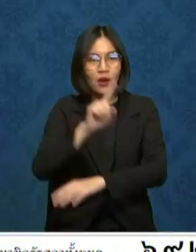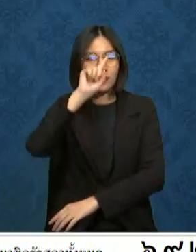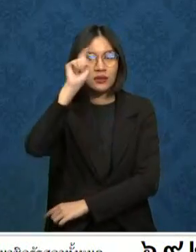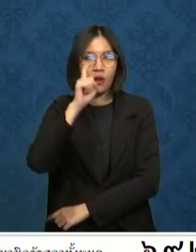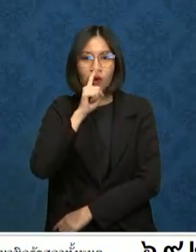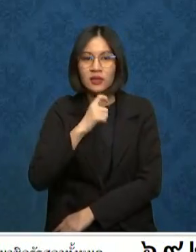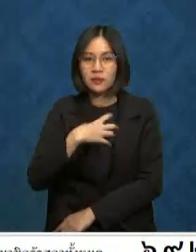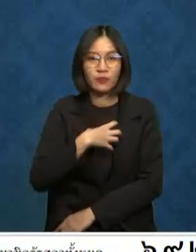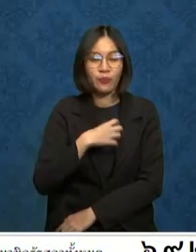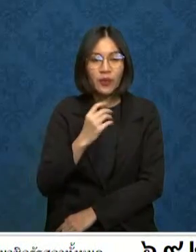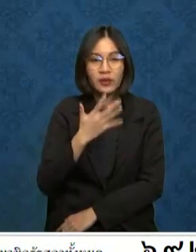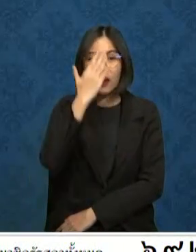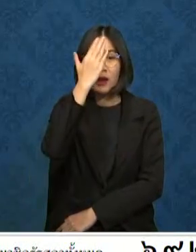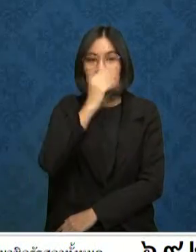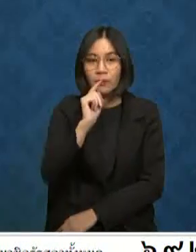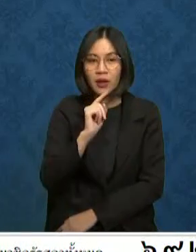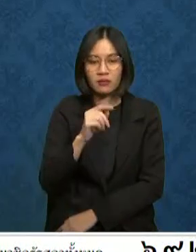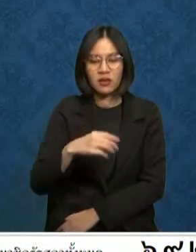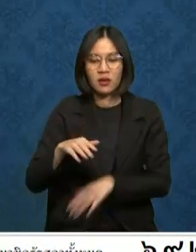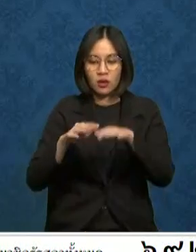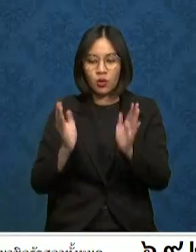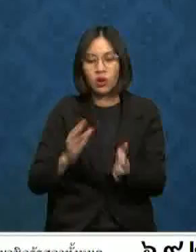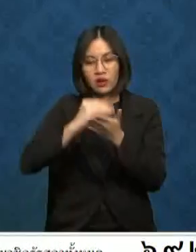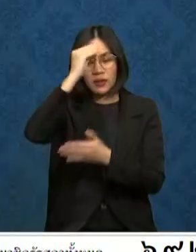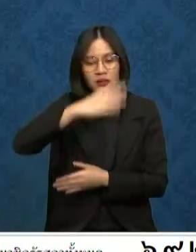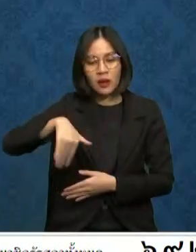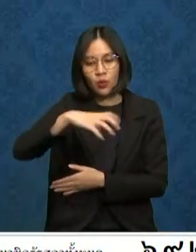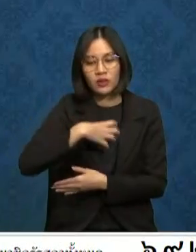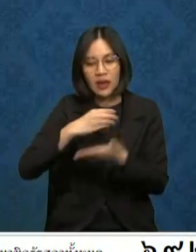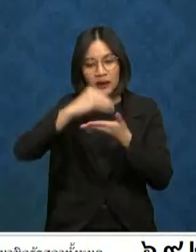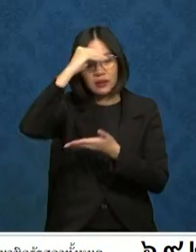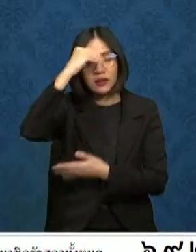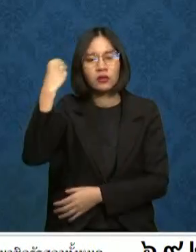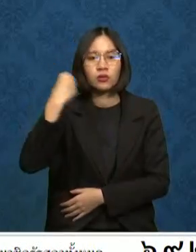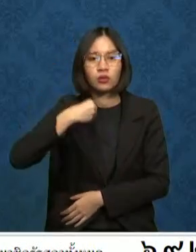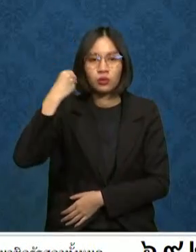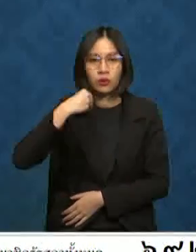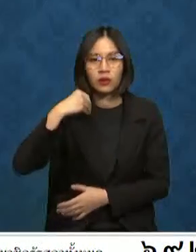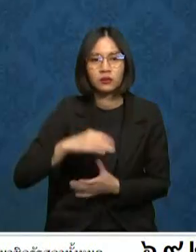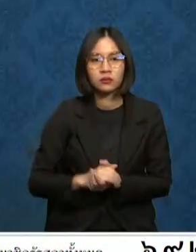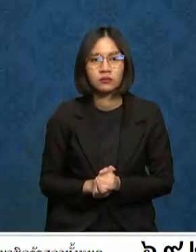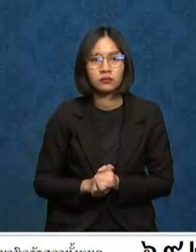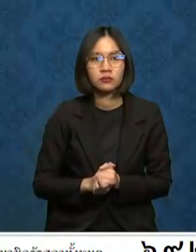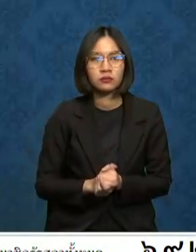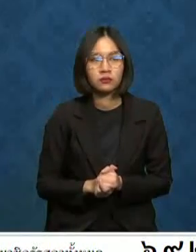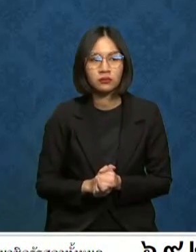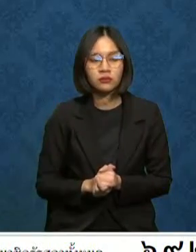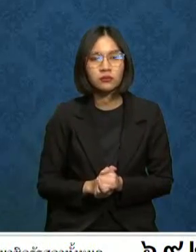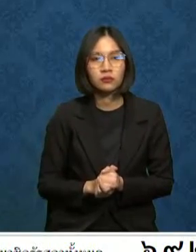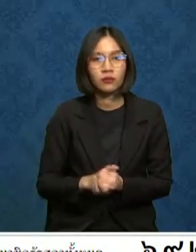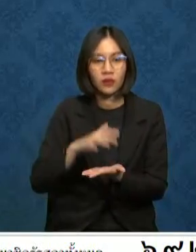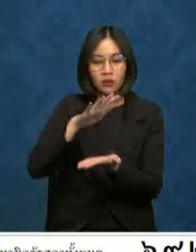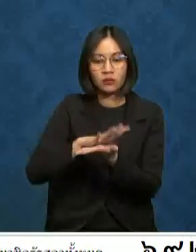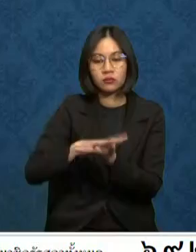อาทิตย์ครับเพราะพวกเขาทุกคนอยากจะมาเรียนหนังสือทุกวันครับท่านประธานครับโรง